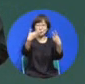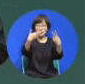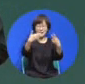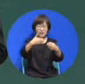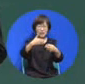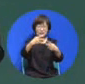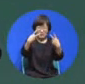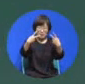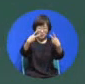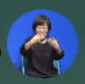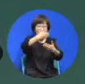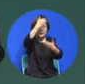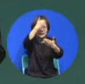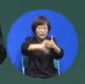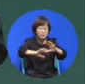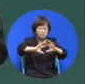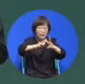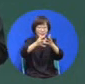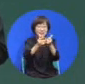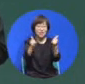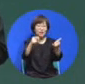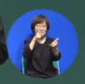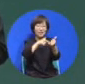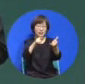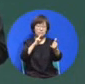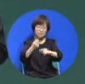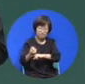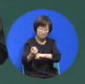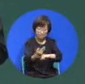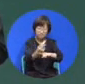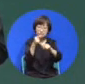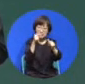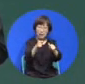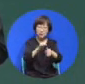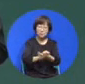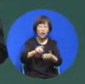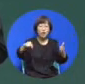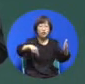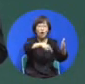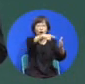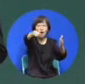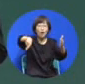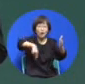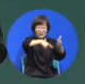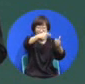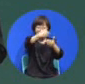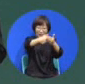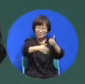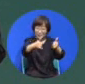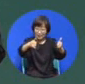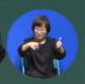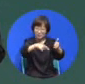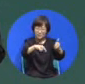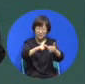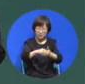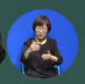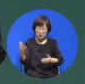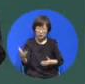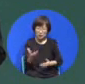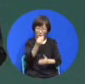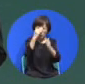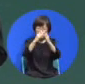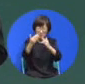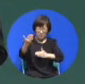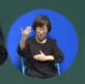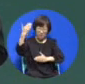말하라. Say this to the remnant of the people. 너희 가운데서 남아있는 자 중에서 이 성전의 이전 영광을 본